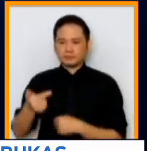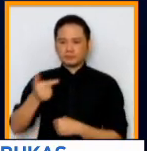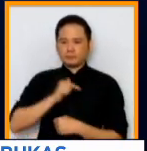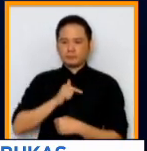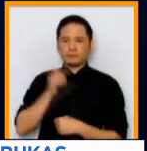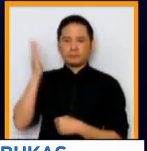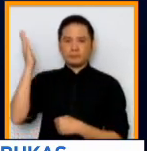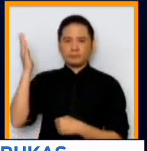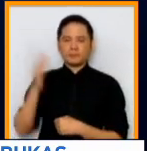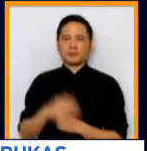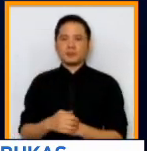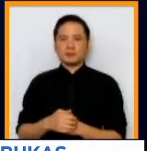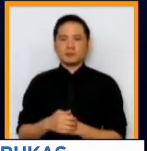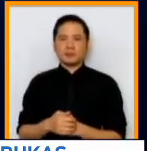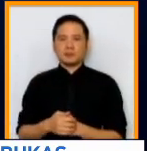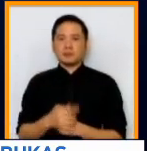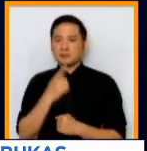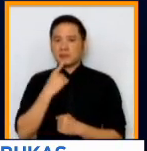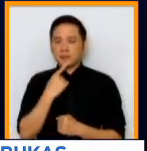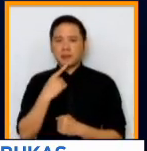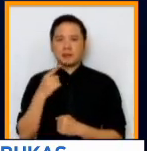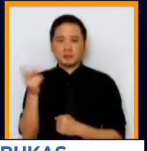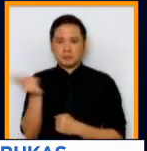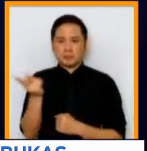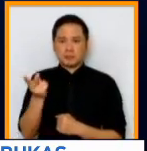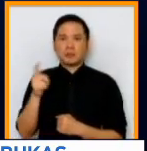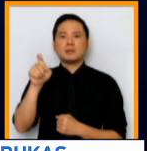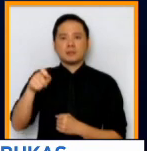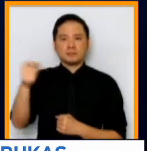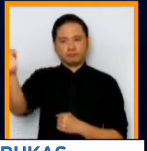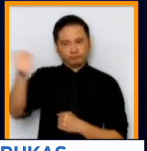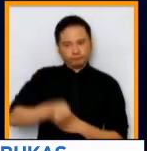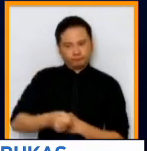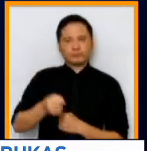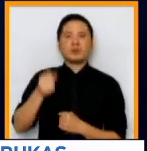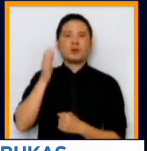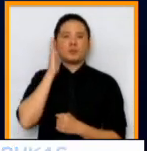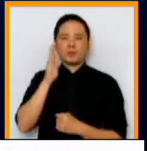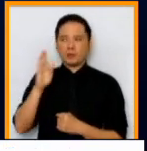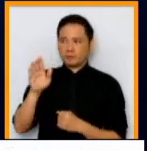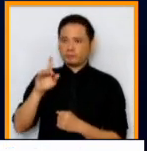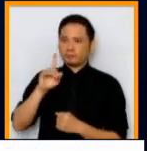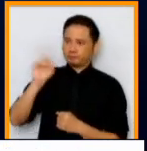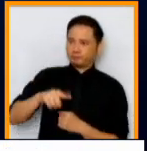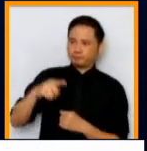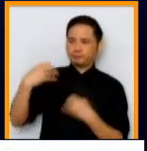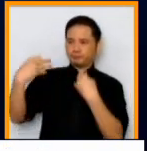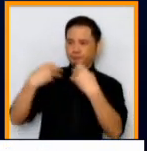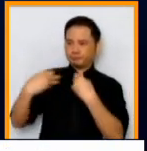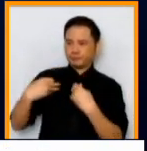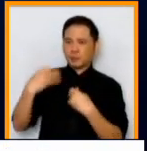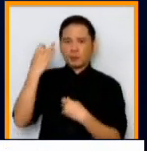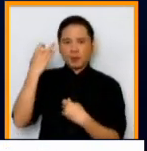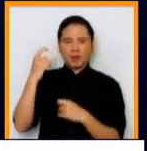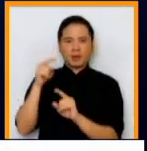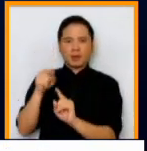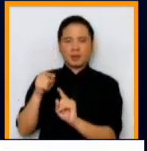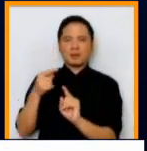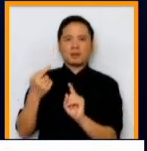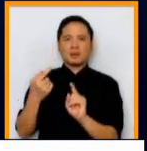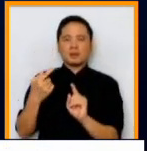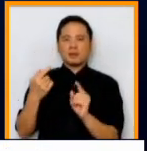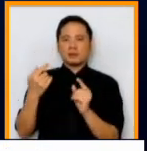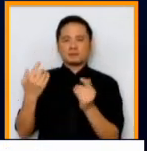ni DILG Secretary Eduardo Anyo na imbestigahan ang insidente kung saan maaring nalabag ang minimum public health